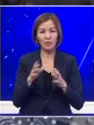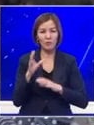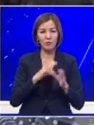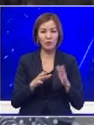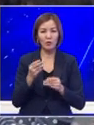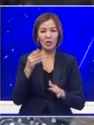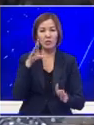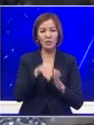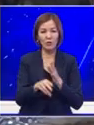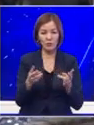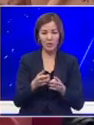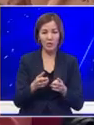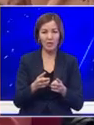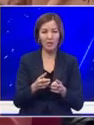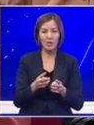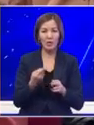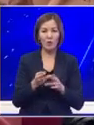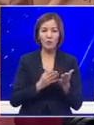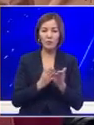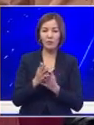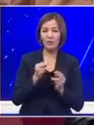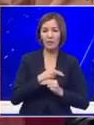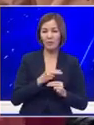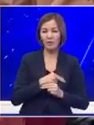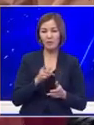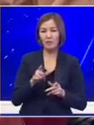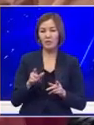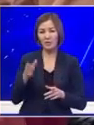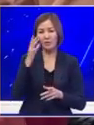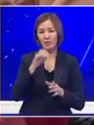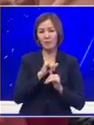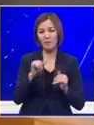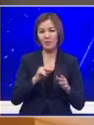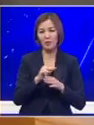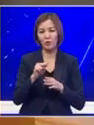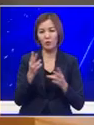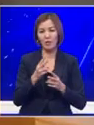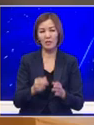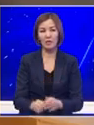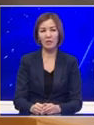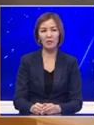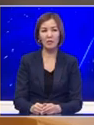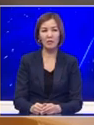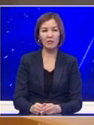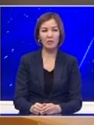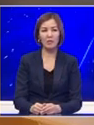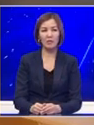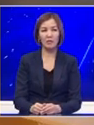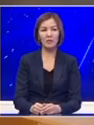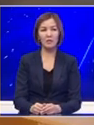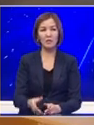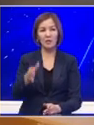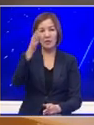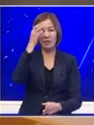қаржы салу керек. Әрі осы бағытта еңбек етіп жатқандарға білім тарату қажет. Ұлттық аграрлық ғылым және білім